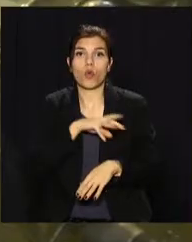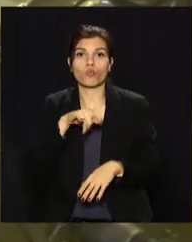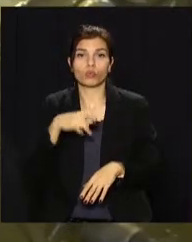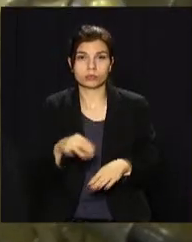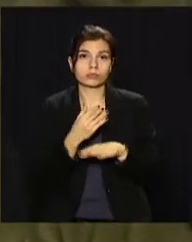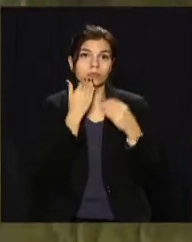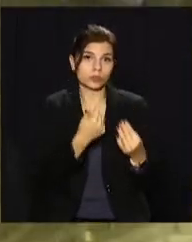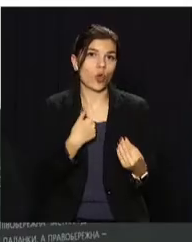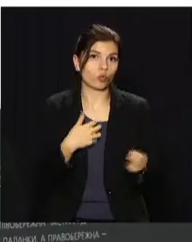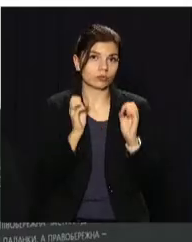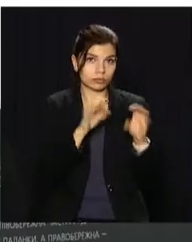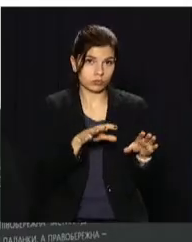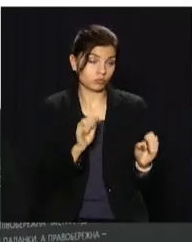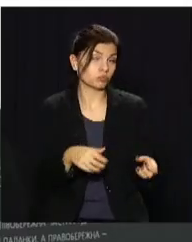музею.